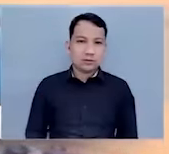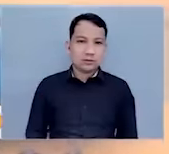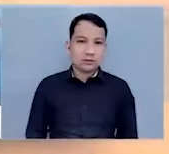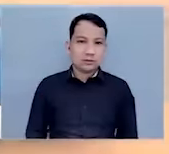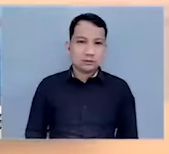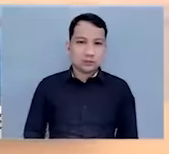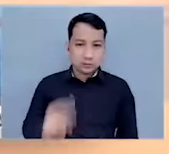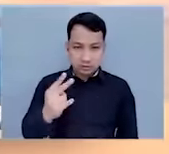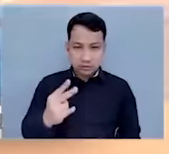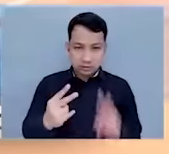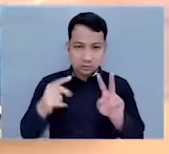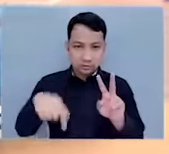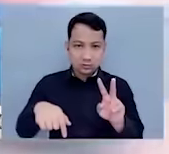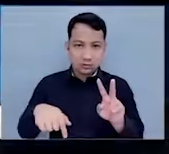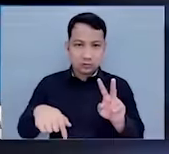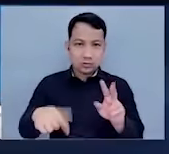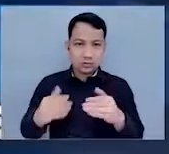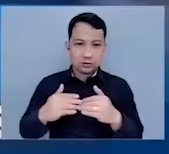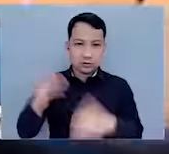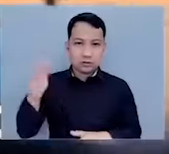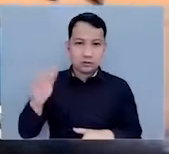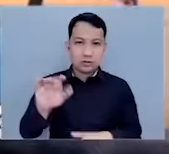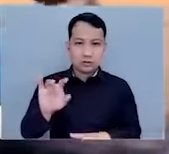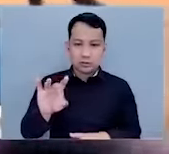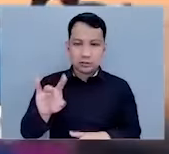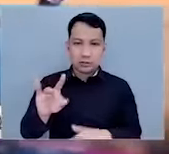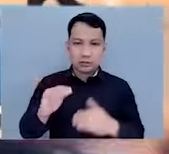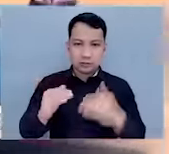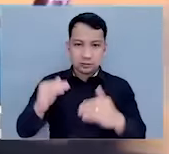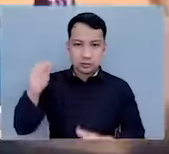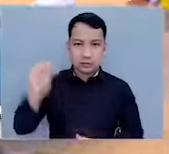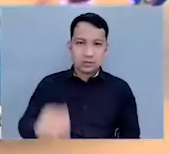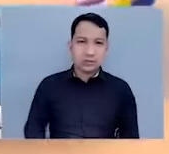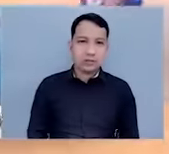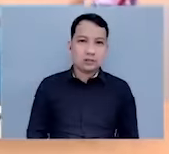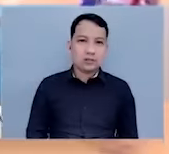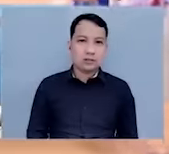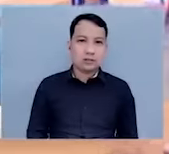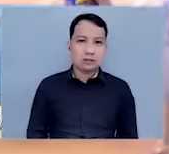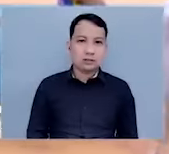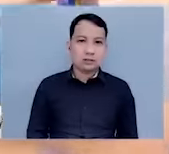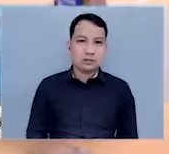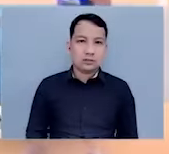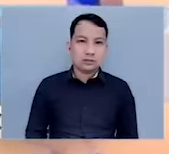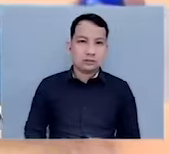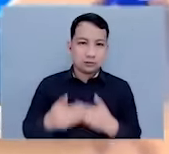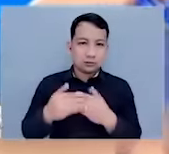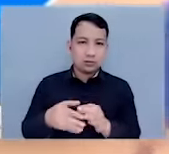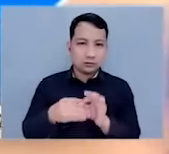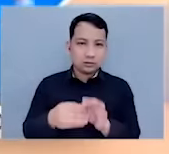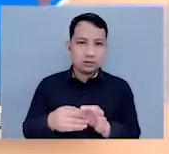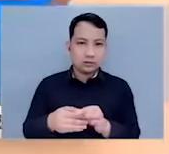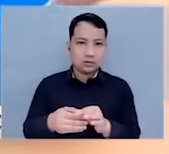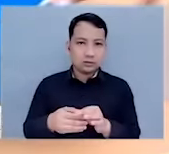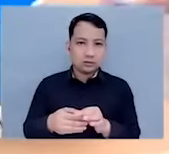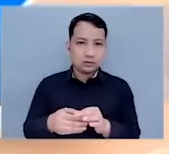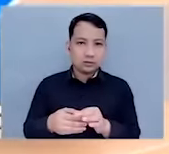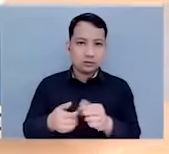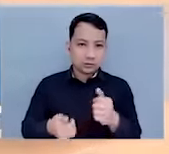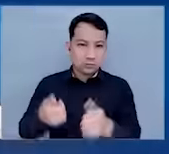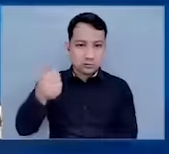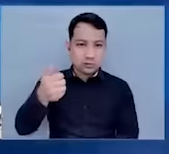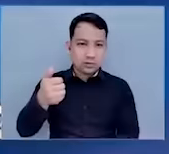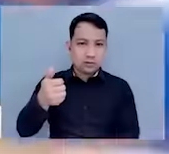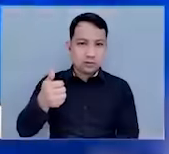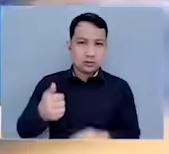Miguel kung saan umabot sa 18 ang Lamang. Nagpatuloy ang mainit na opensa ng Beermen tungo sa panalo at sa